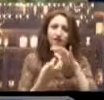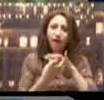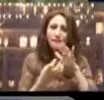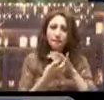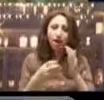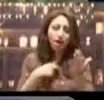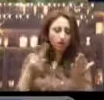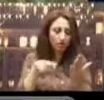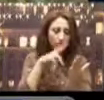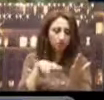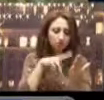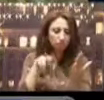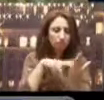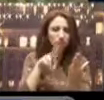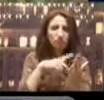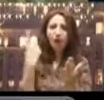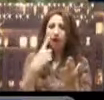نظري روتيني بحت.